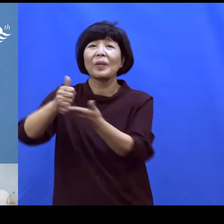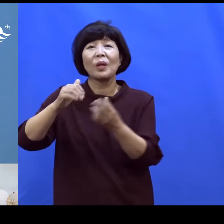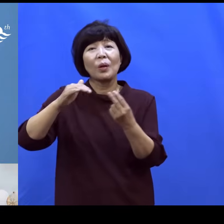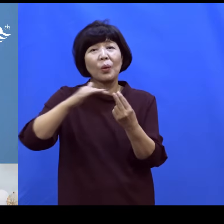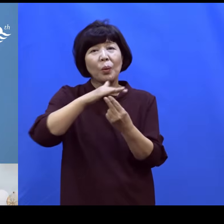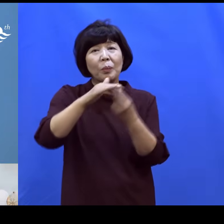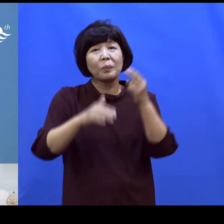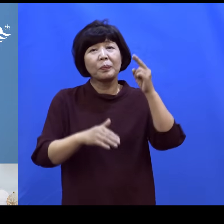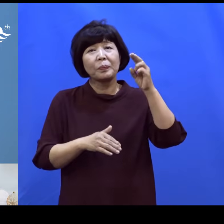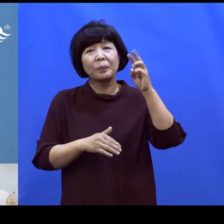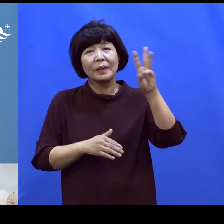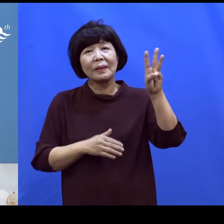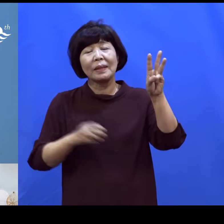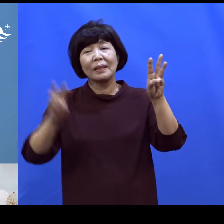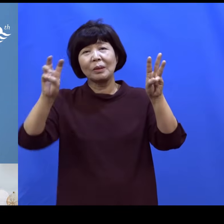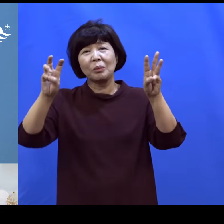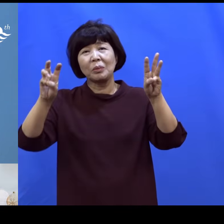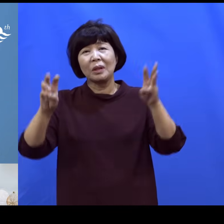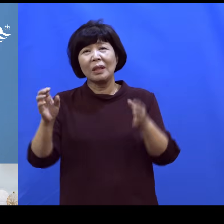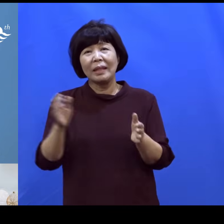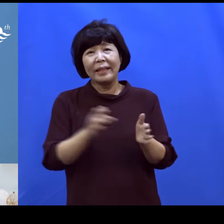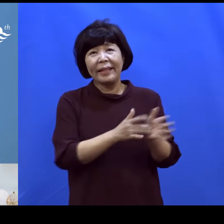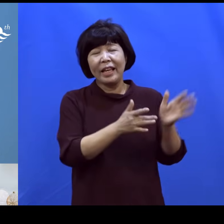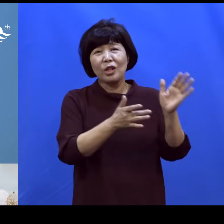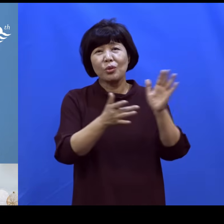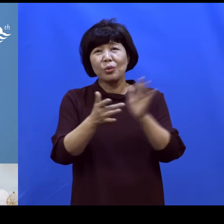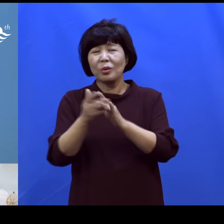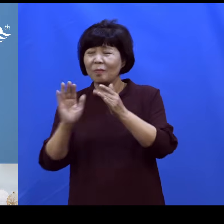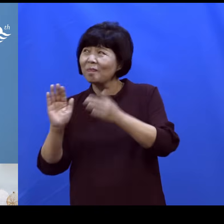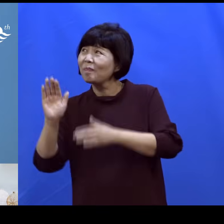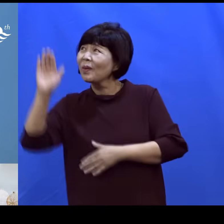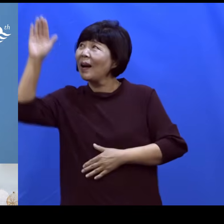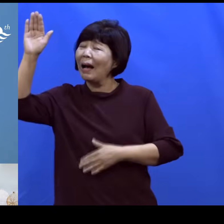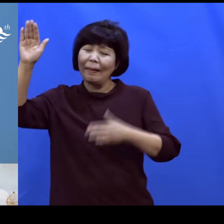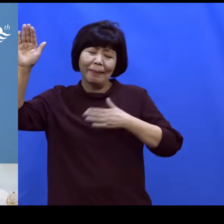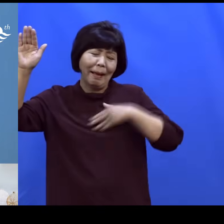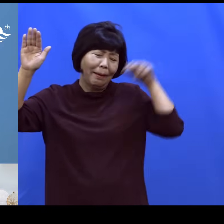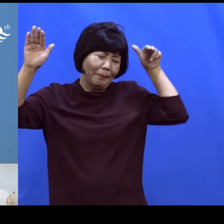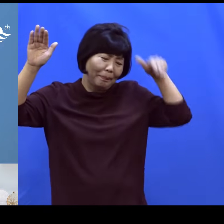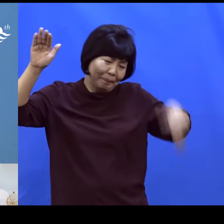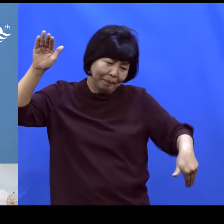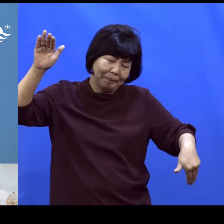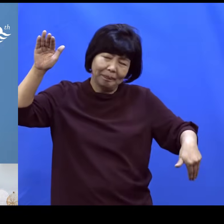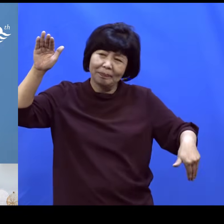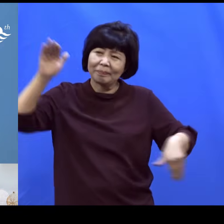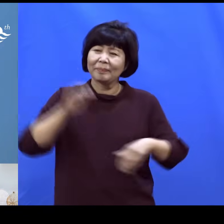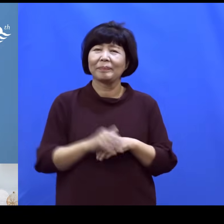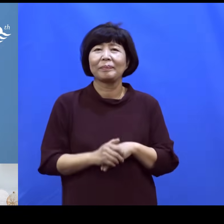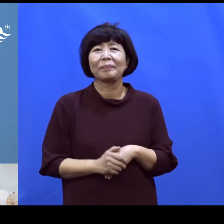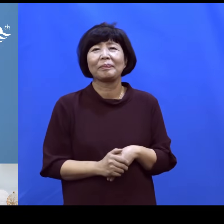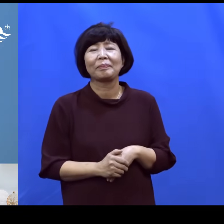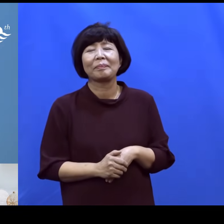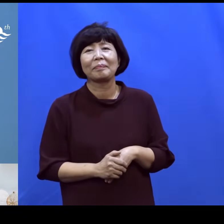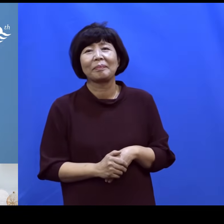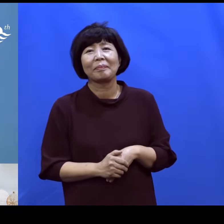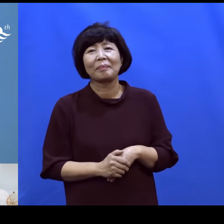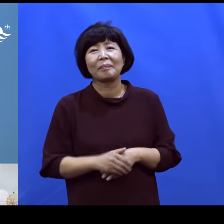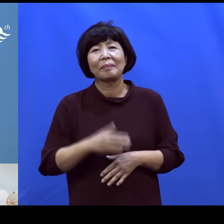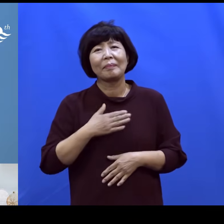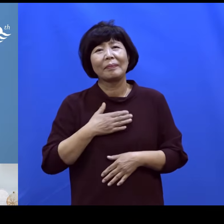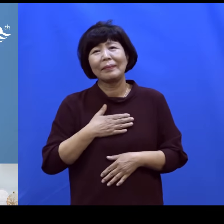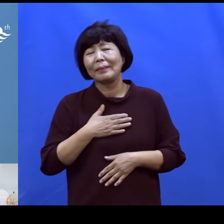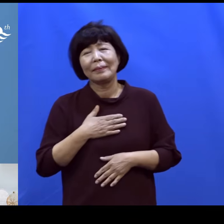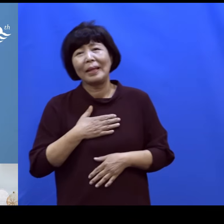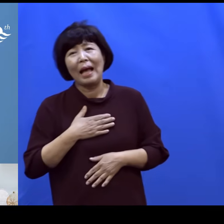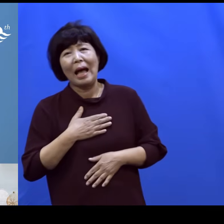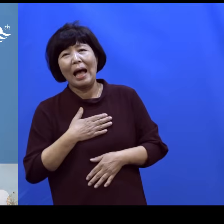보면 그는 흥하여야 하겠고 나는 쇠하여야 하리라. 이 말은 뭘까요? 나는